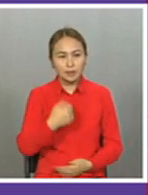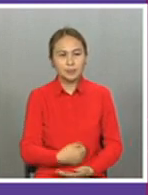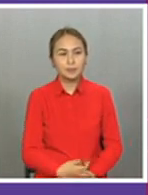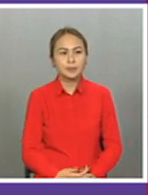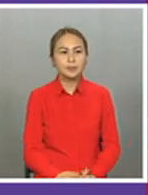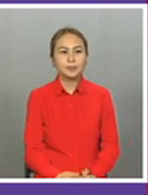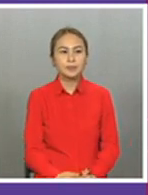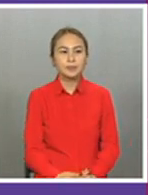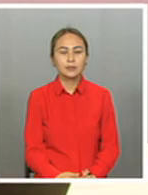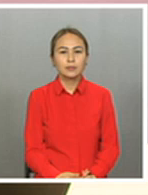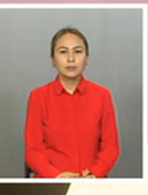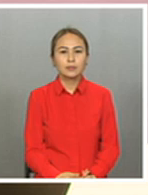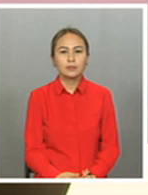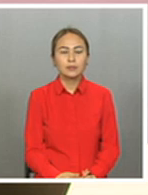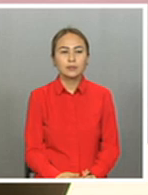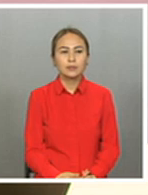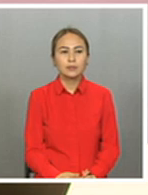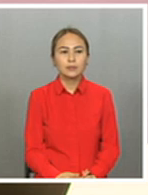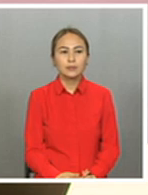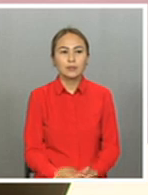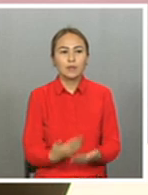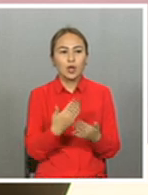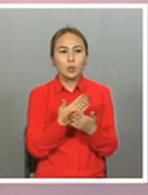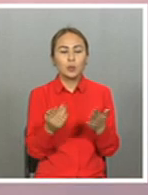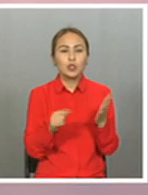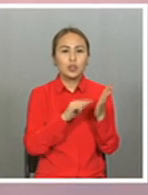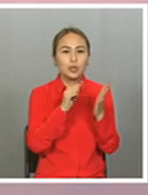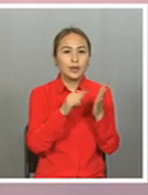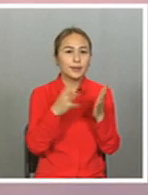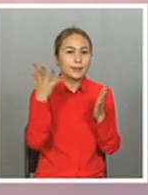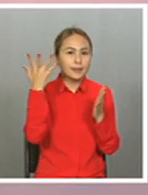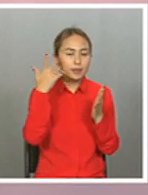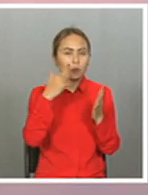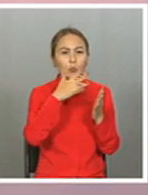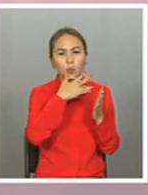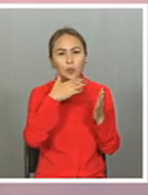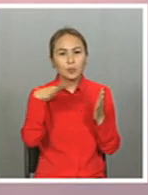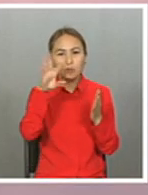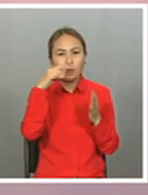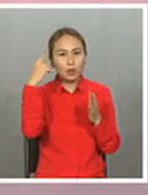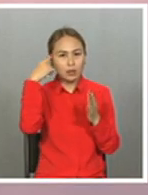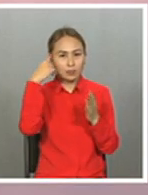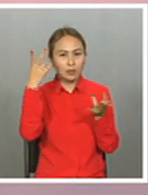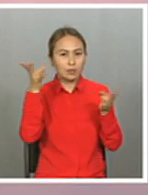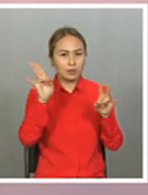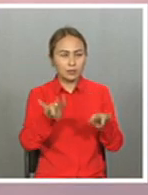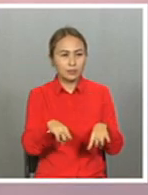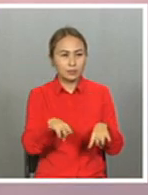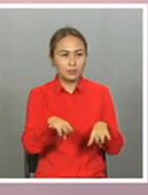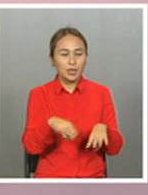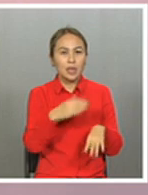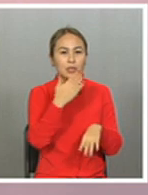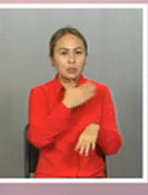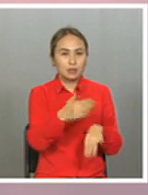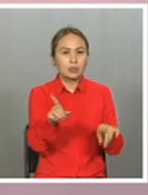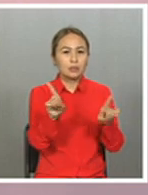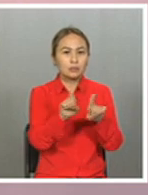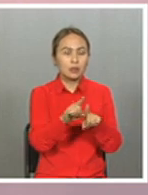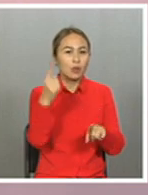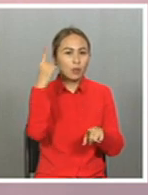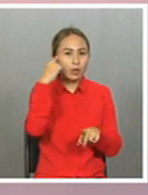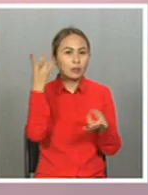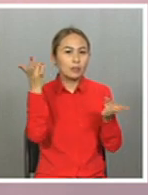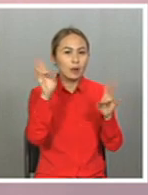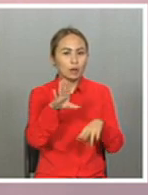ме? Бұл сұраққа келгенде көбісі ойланып қалады. Сенің де ойланып қалуы